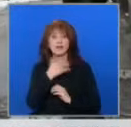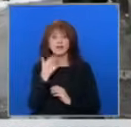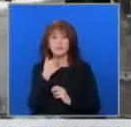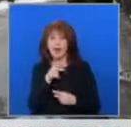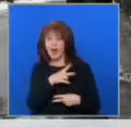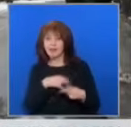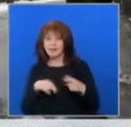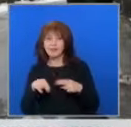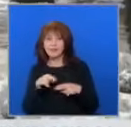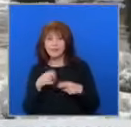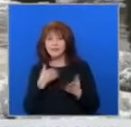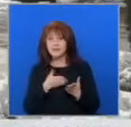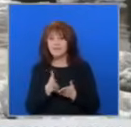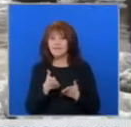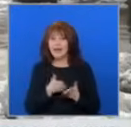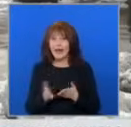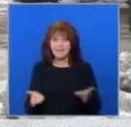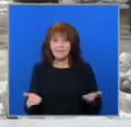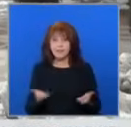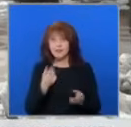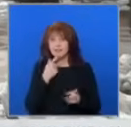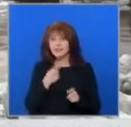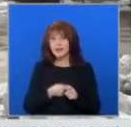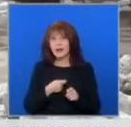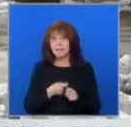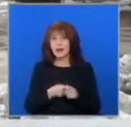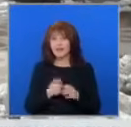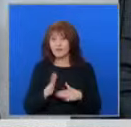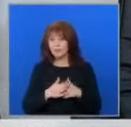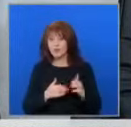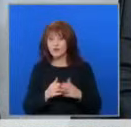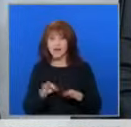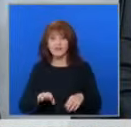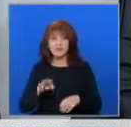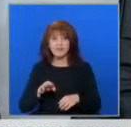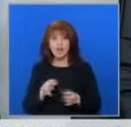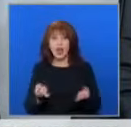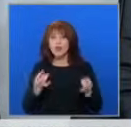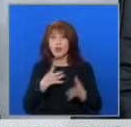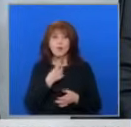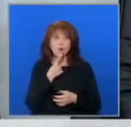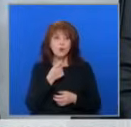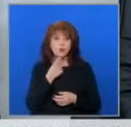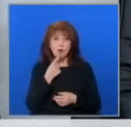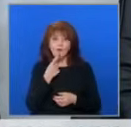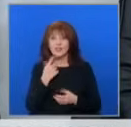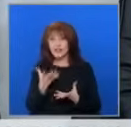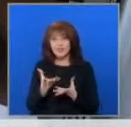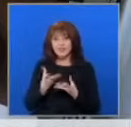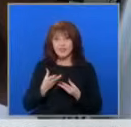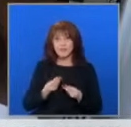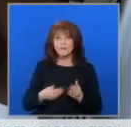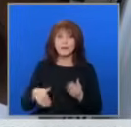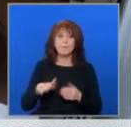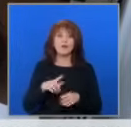варианти за преквалификация, създаване на нови условия, да могат те да бъдат наети за повече